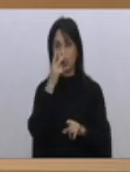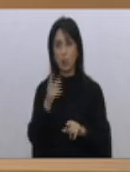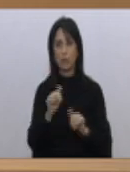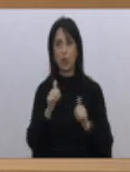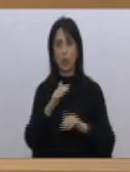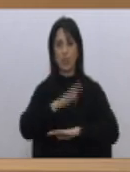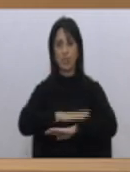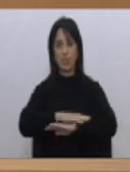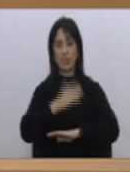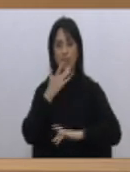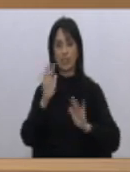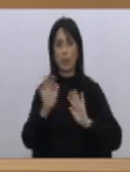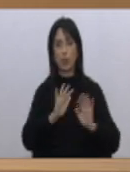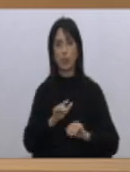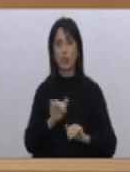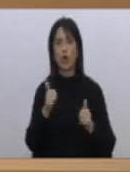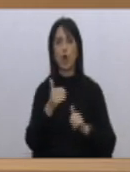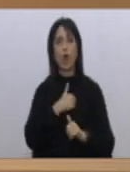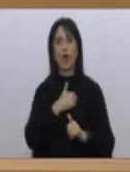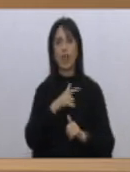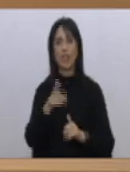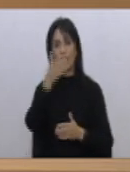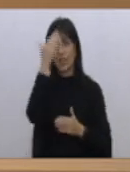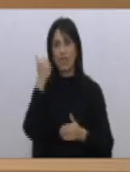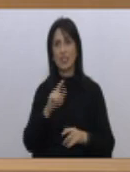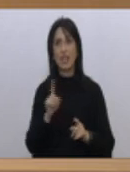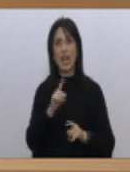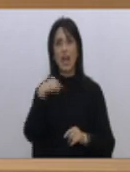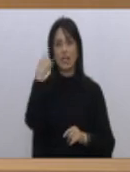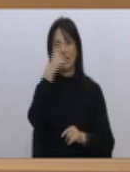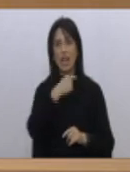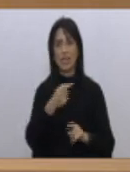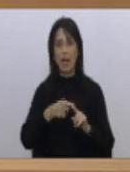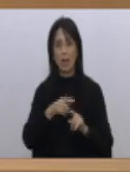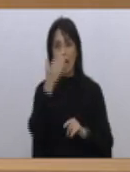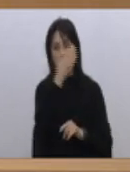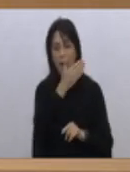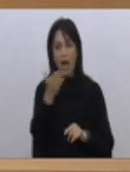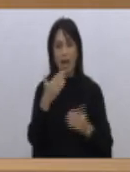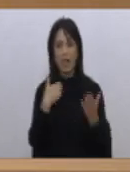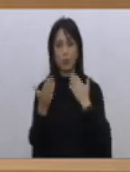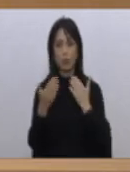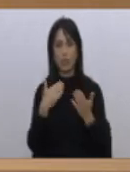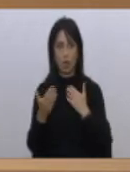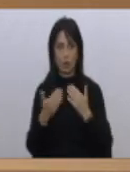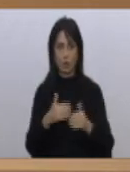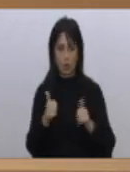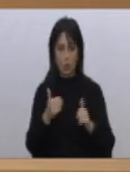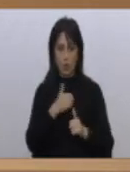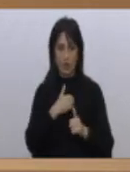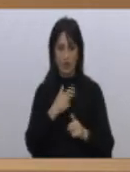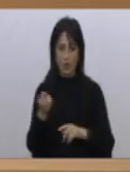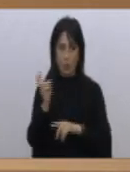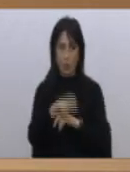როგორ იქცეოდა ნაციონალური მოძრაობა, როგორ გინდათ ეს დაივიწყოთ, ან რა სახით გინდათ ამ ხალხთან ურთიერთობა, როგორ გინდათ